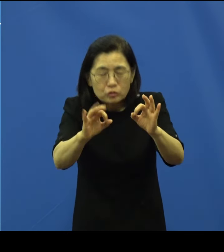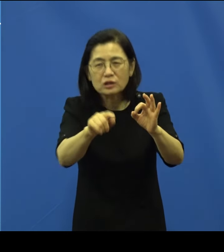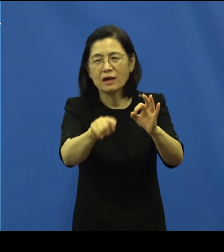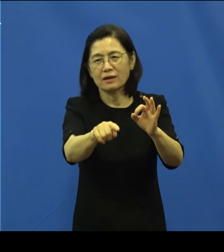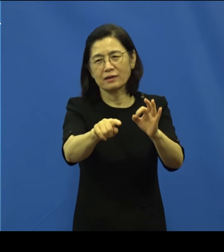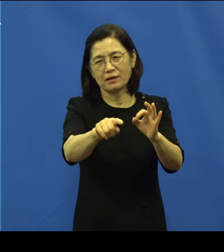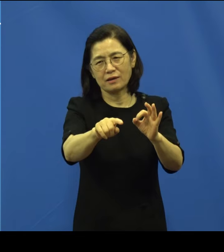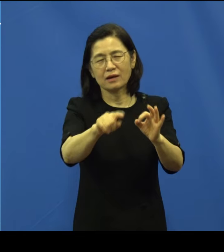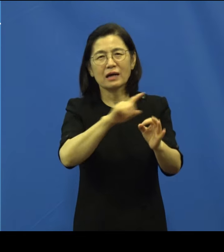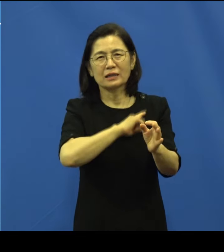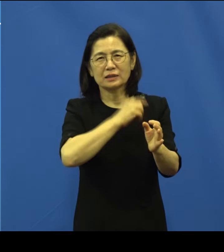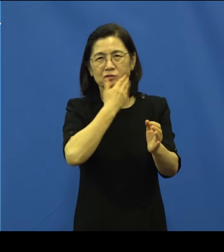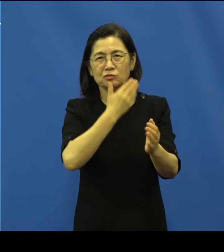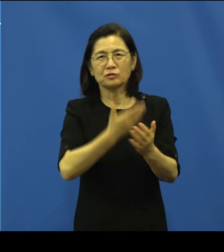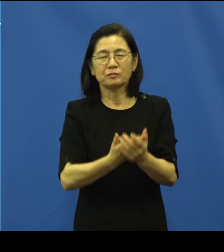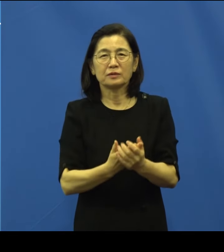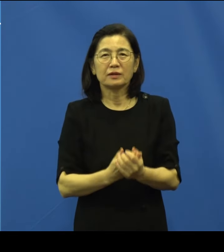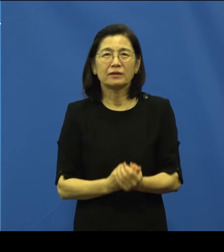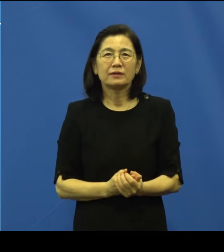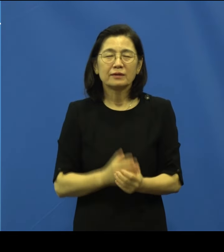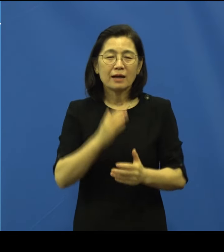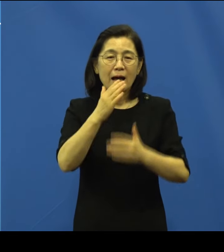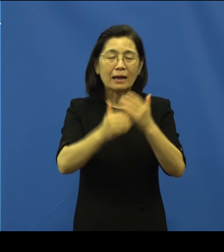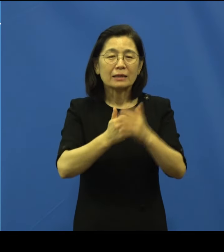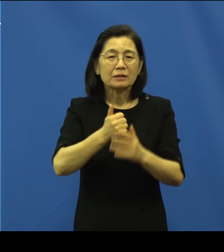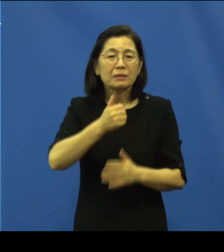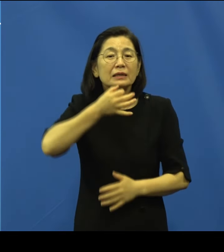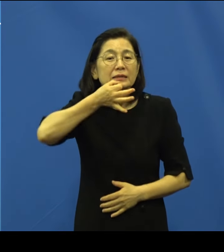하나님의 백성들이 하나님의 음성을 들을 수 있는 능력을 갖추어야 돼요.